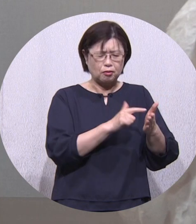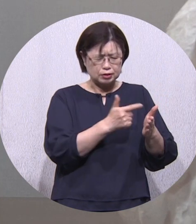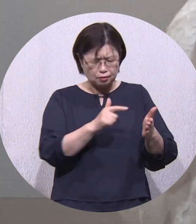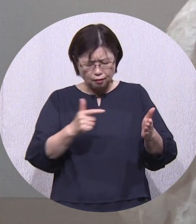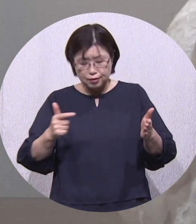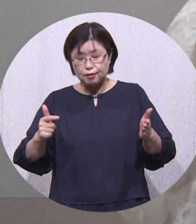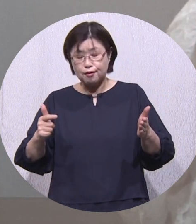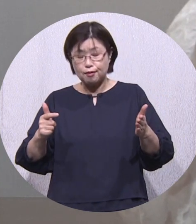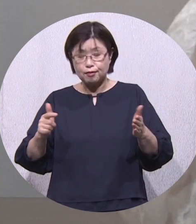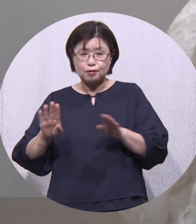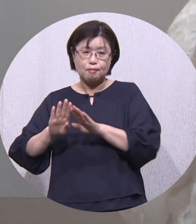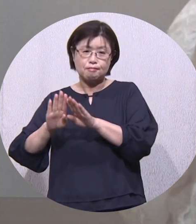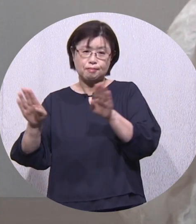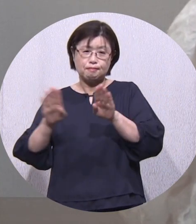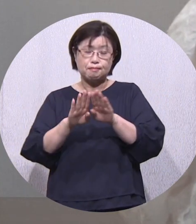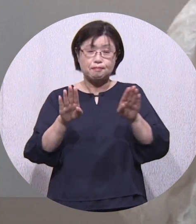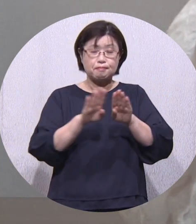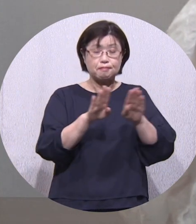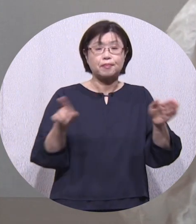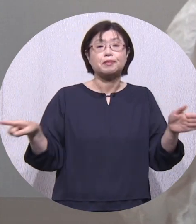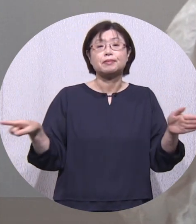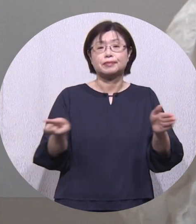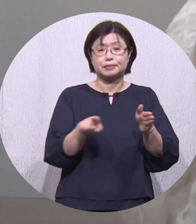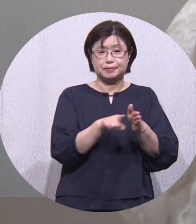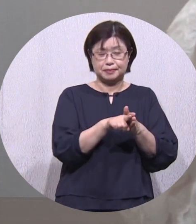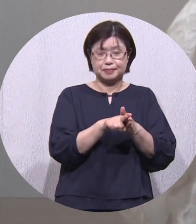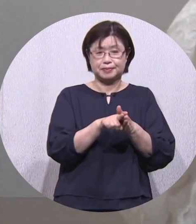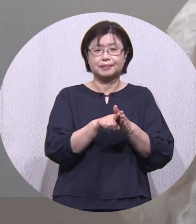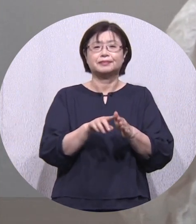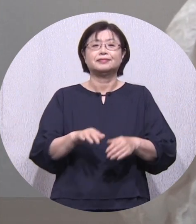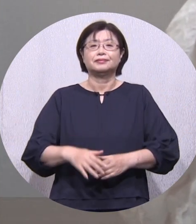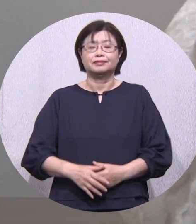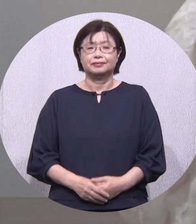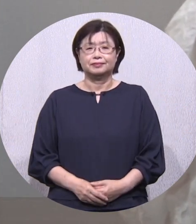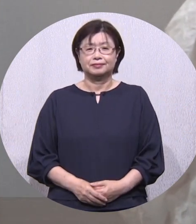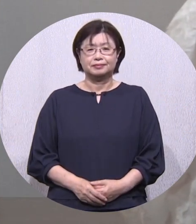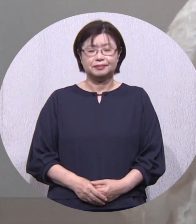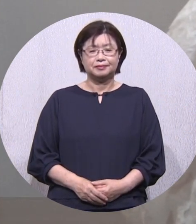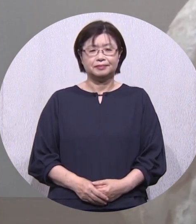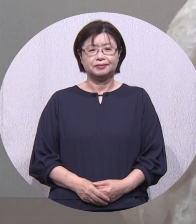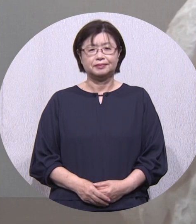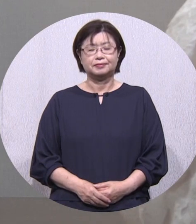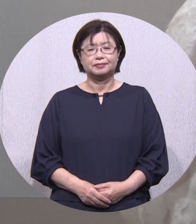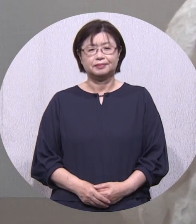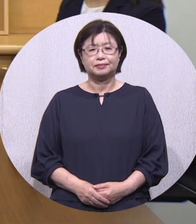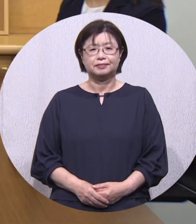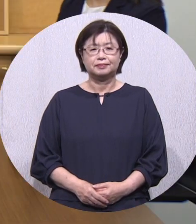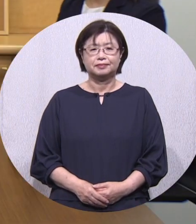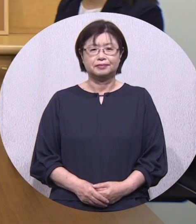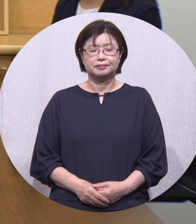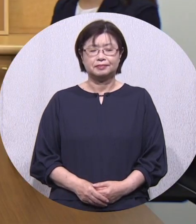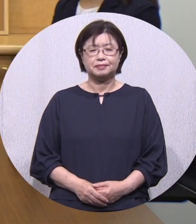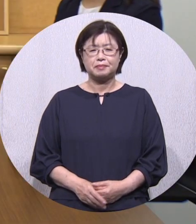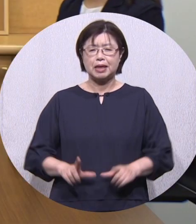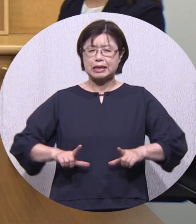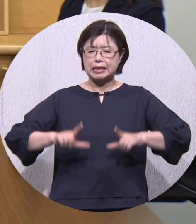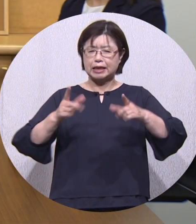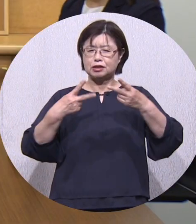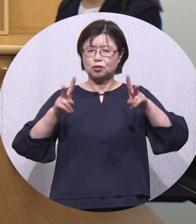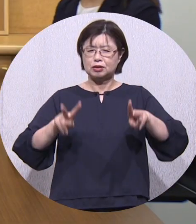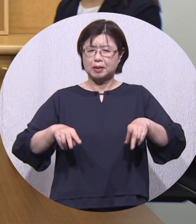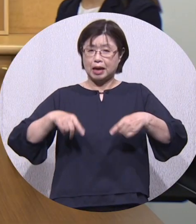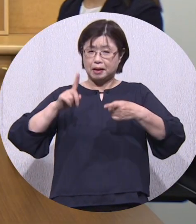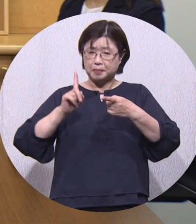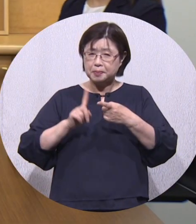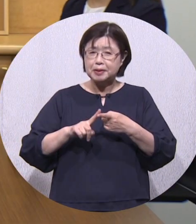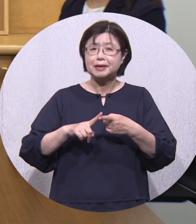や先端技術に触れてもらうイベントをたくさん行ってきたというのがこれまでの未来のの施設です。 東広島ならでは